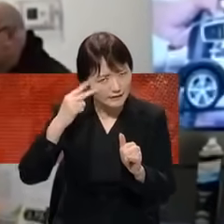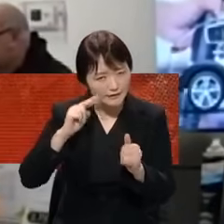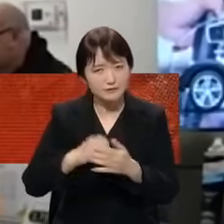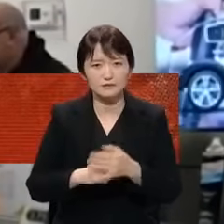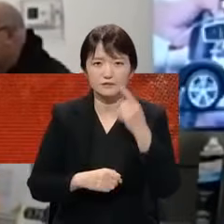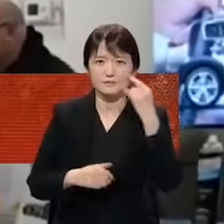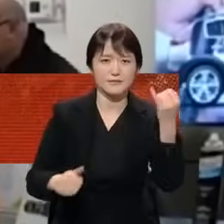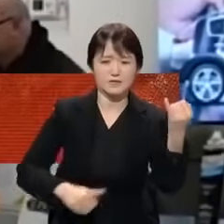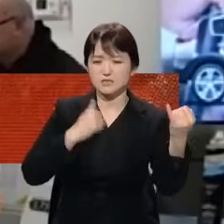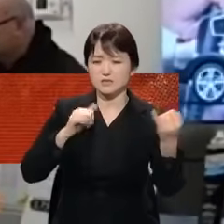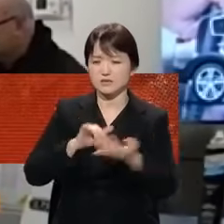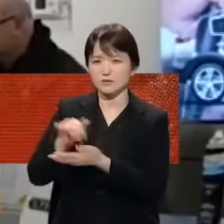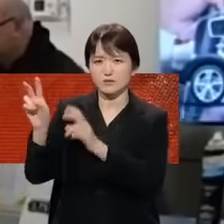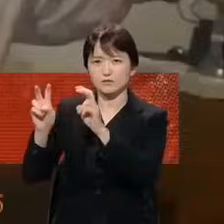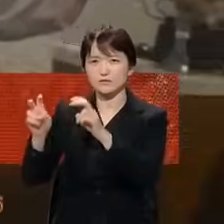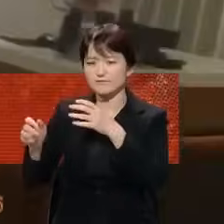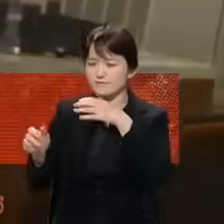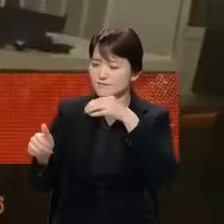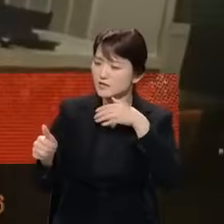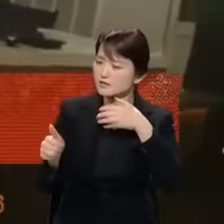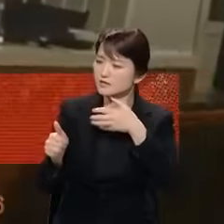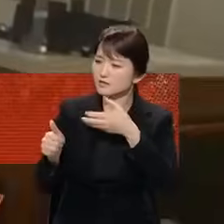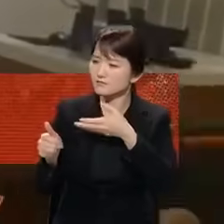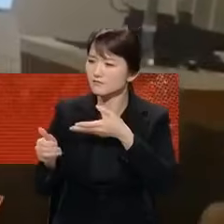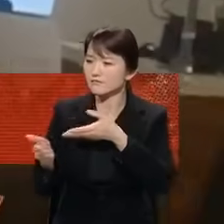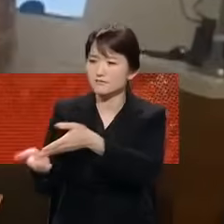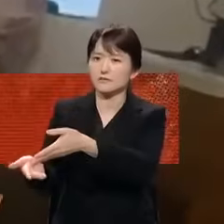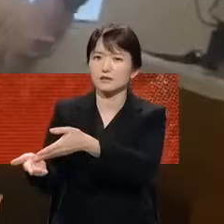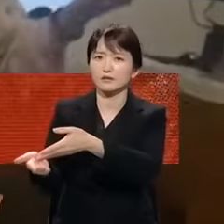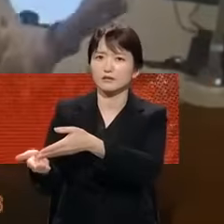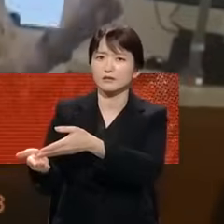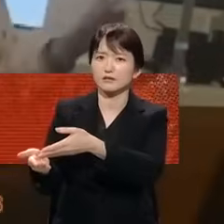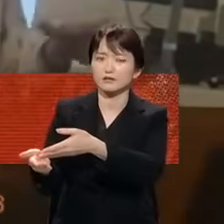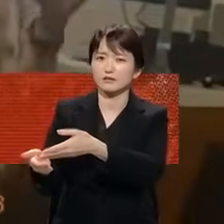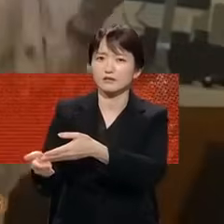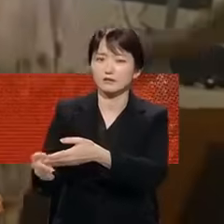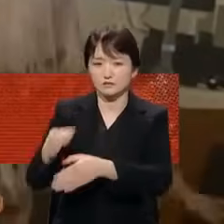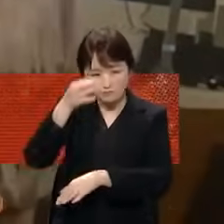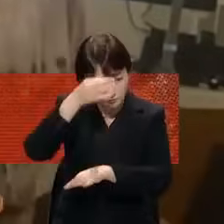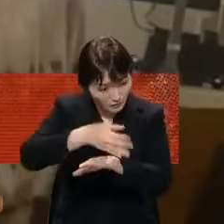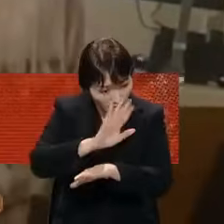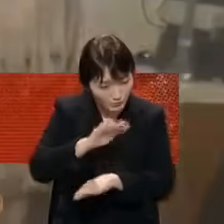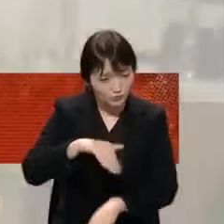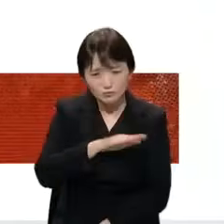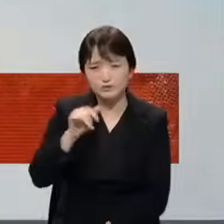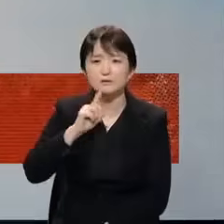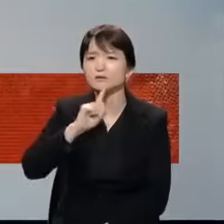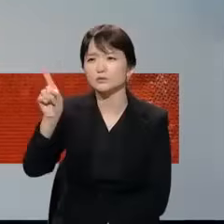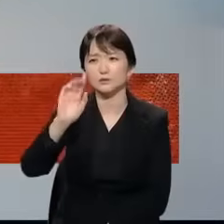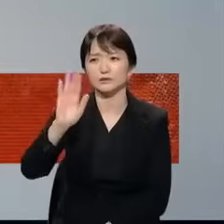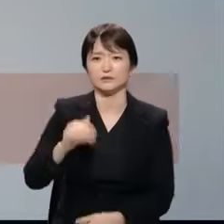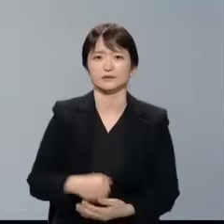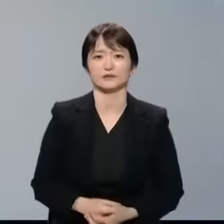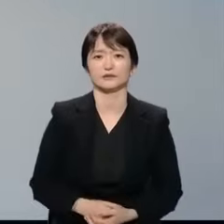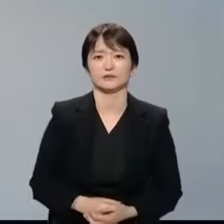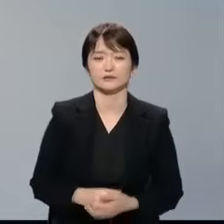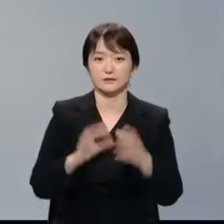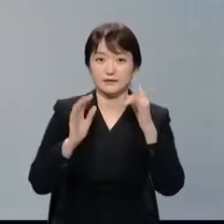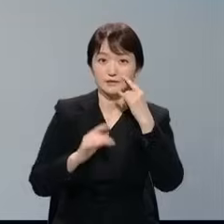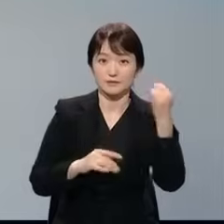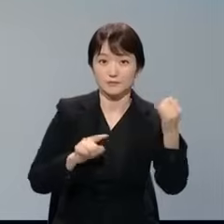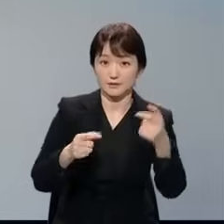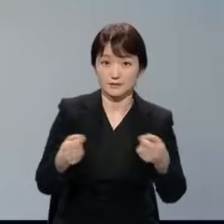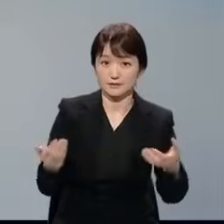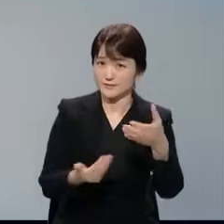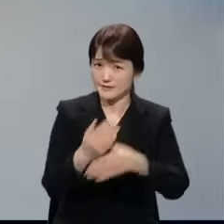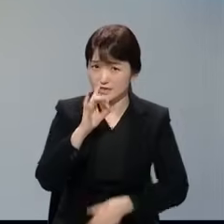엄마는 항공사에 항의를 했는데 항공사 측은 사과는커녕 우리가 신고한 게 아닌데요 라는 황당한 답변만 내놓았다고 합니다. 이 아이 엄마 다시는 이런